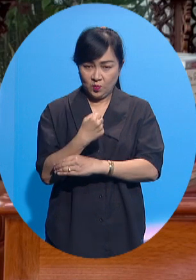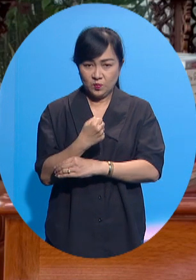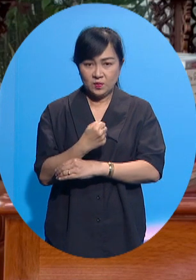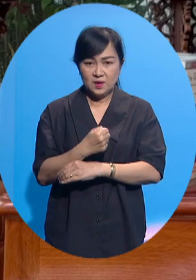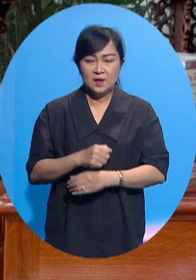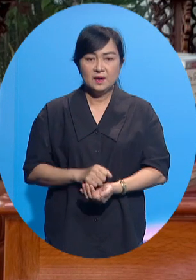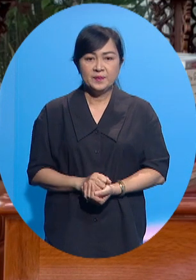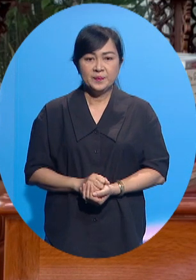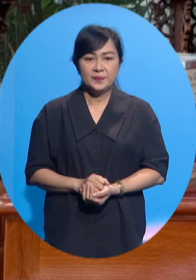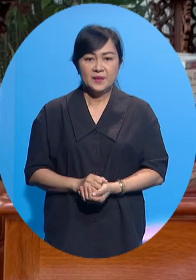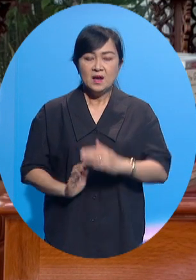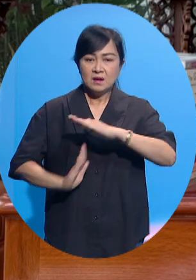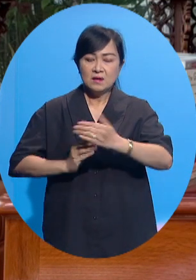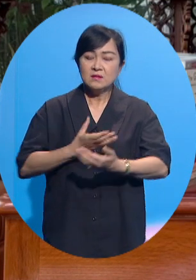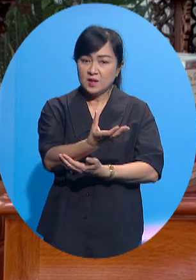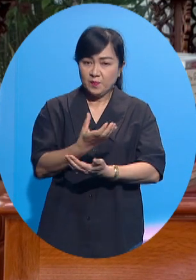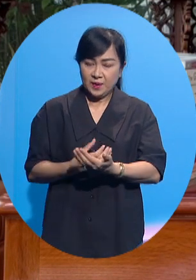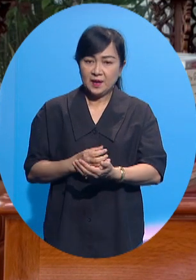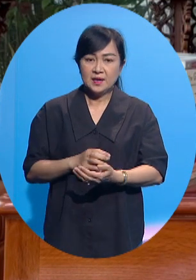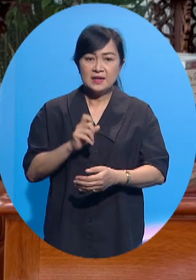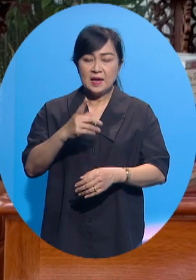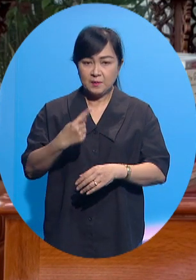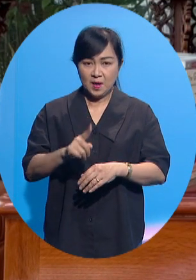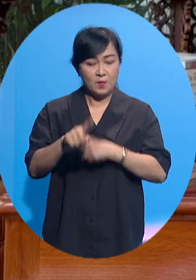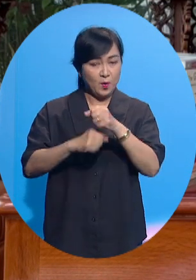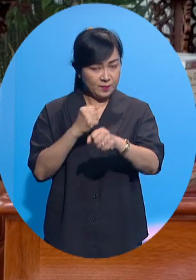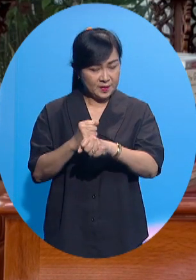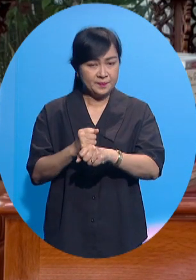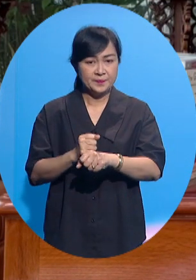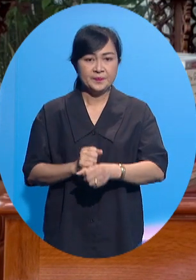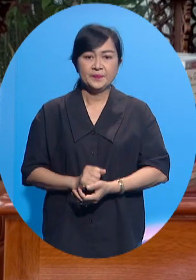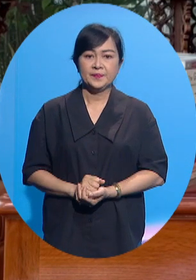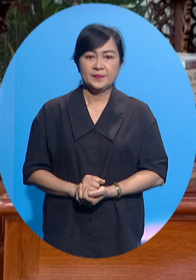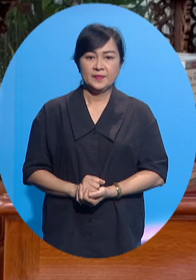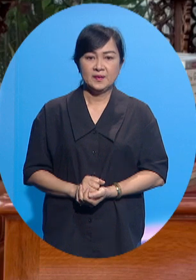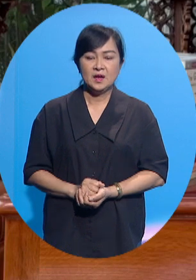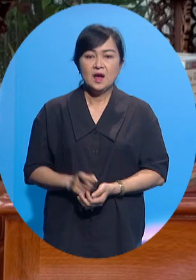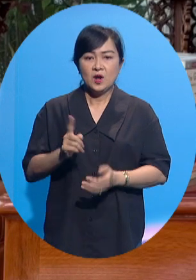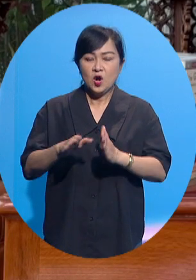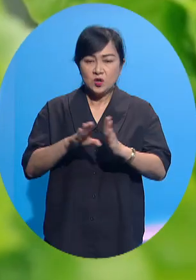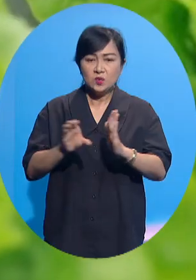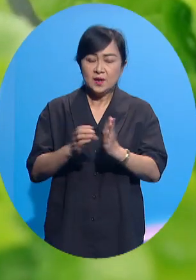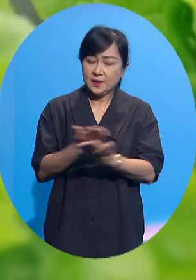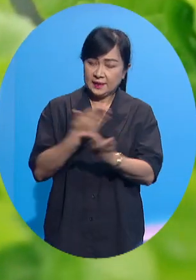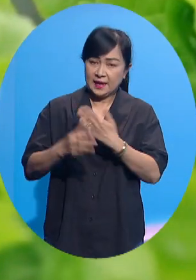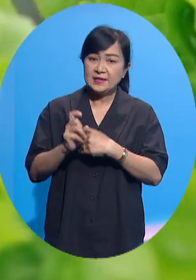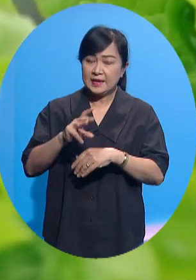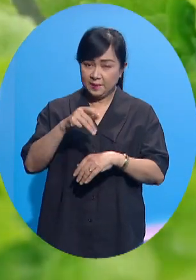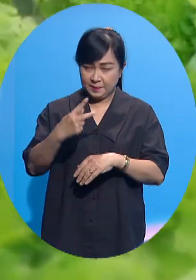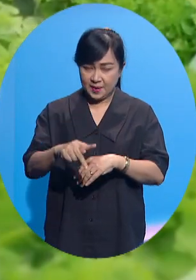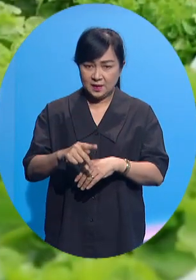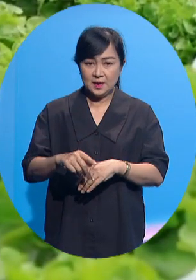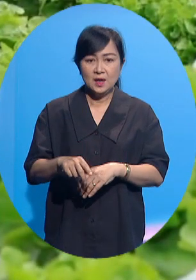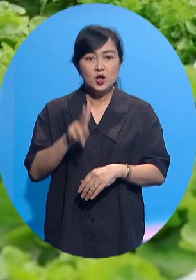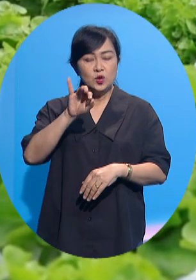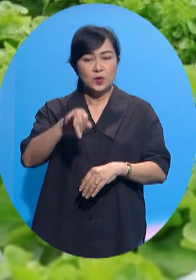tôi là nên cho ngừng nhập ngay trong DV trong 1 năm nữa là phải nhừng nhập v DV Có thiếu gì chất để thay DB một điều đáng nói hơn